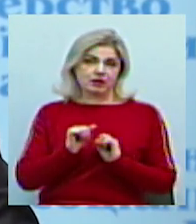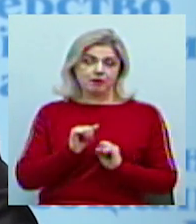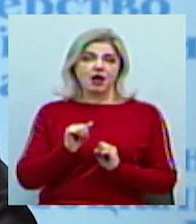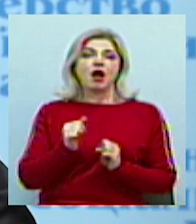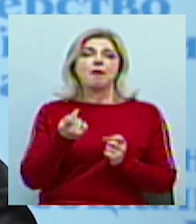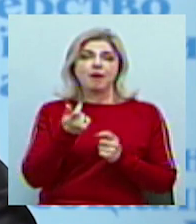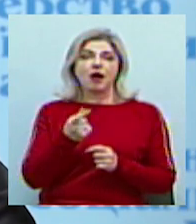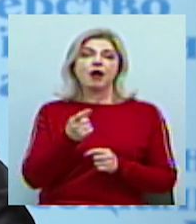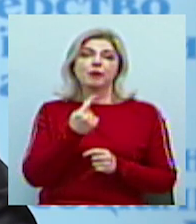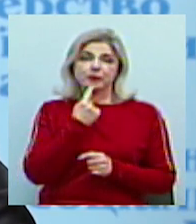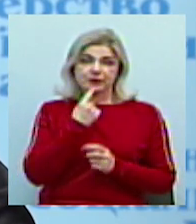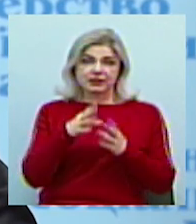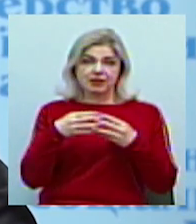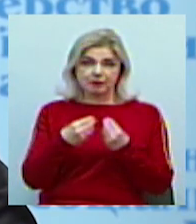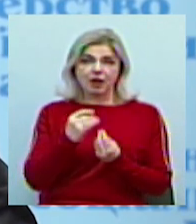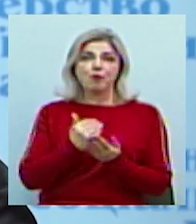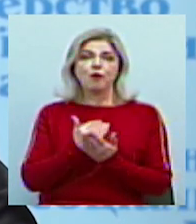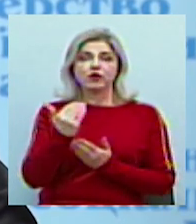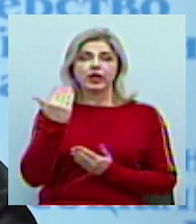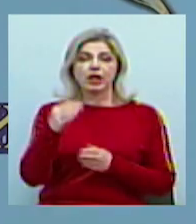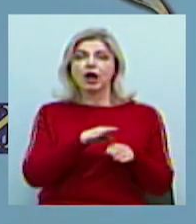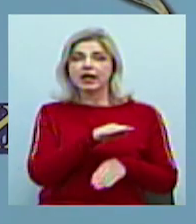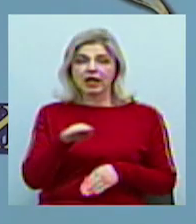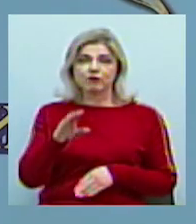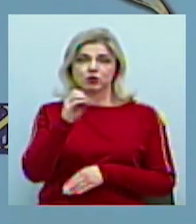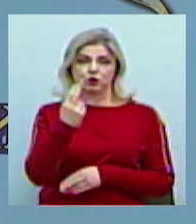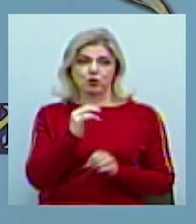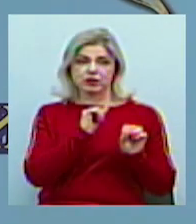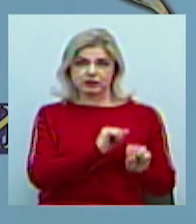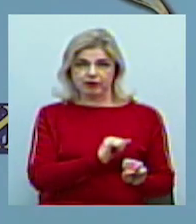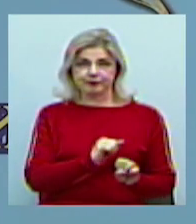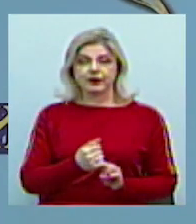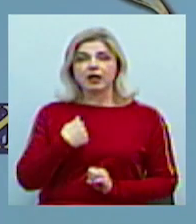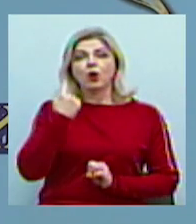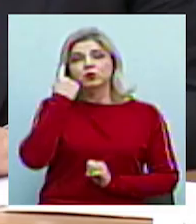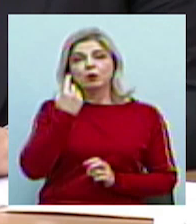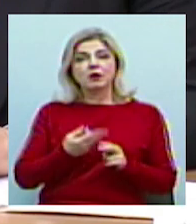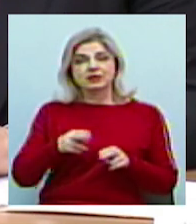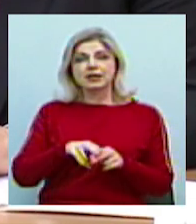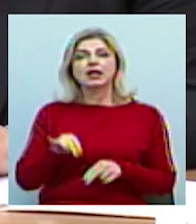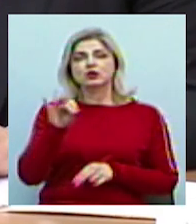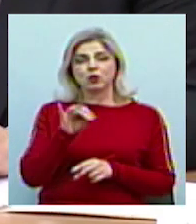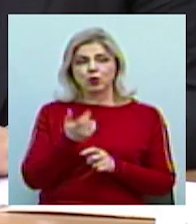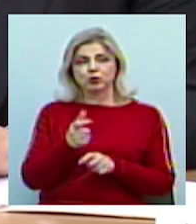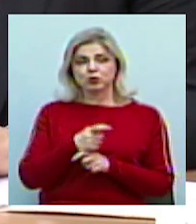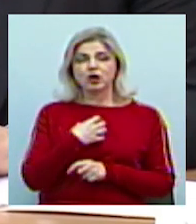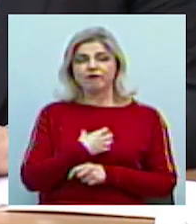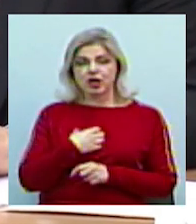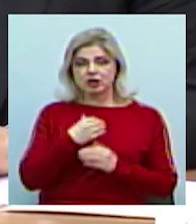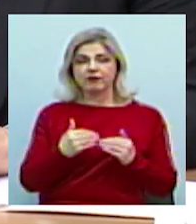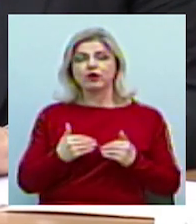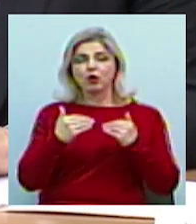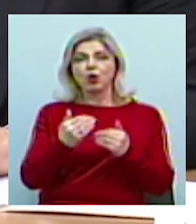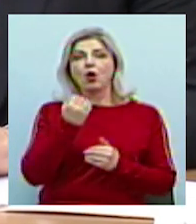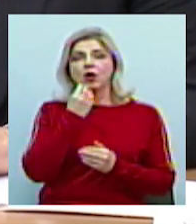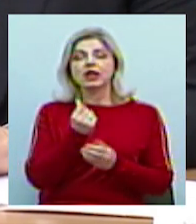малозабезпечених і підвищують їх рівень соціального захисту. Я думаю, що це історичний крок, ну дуже важливий крок, коли ми робимо